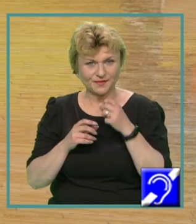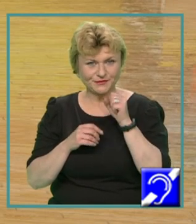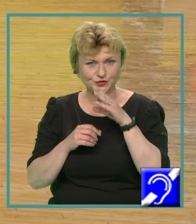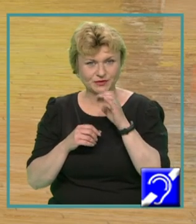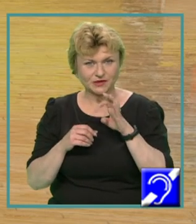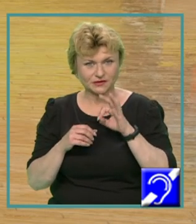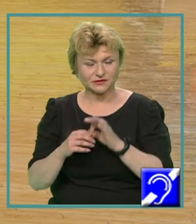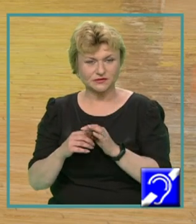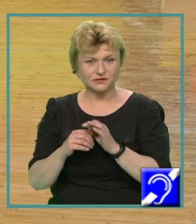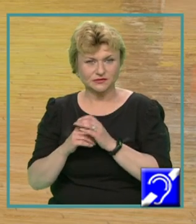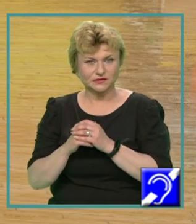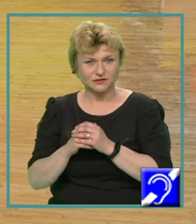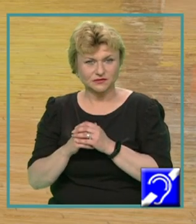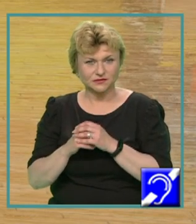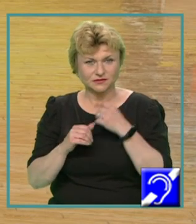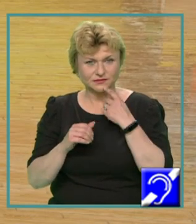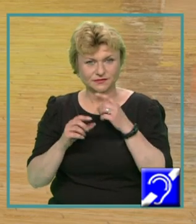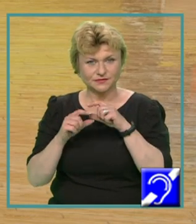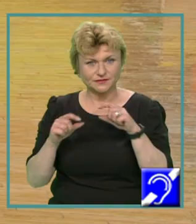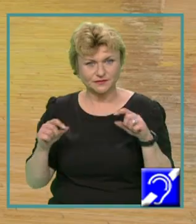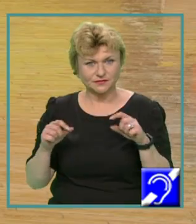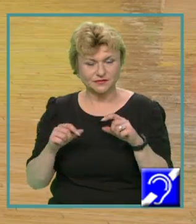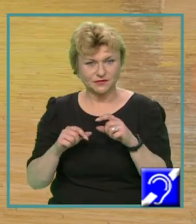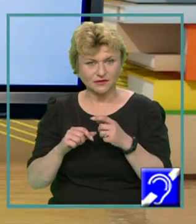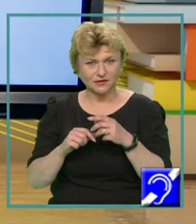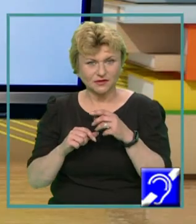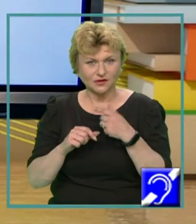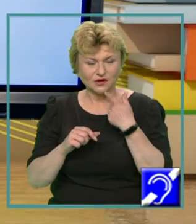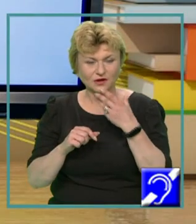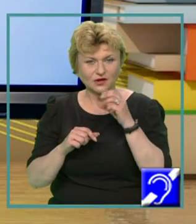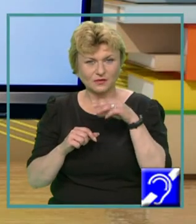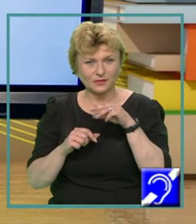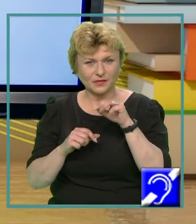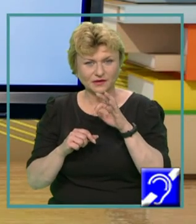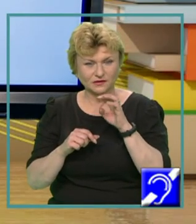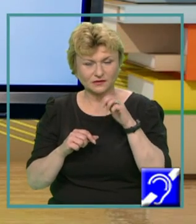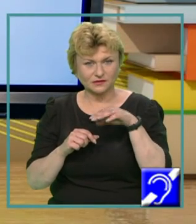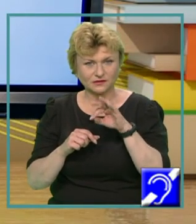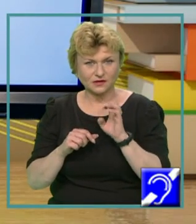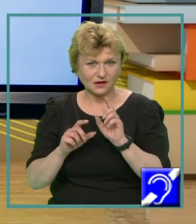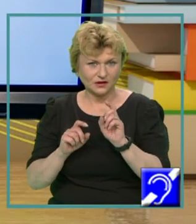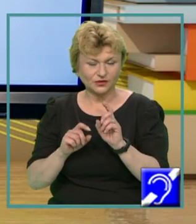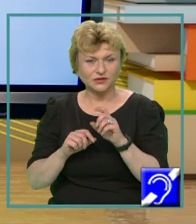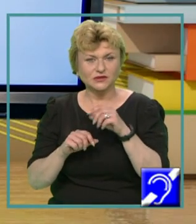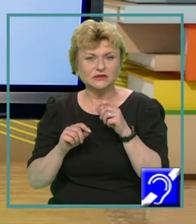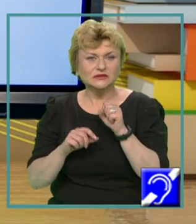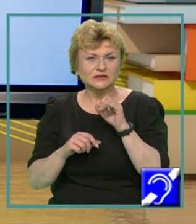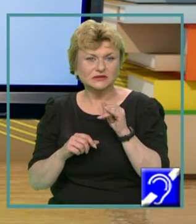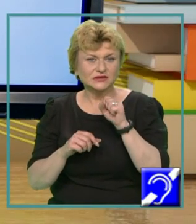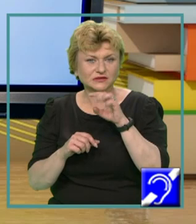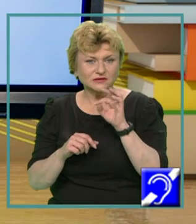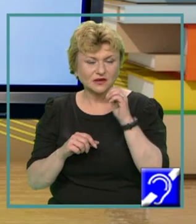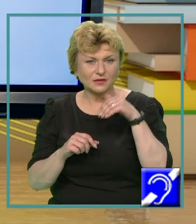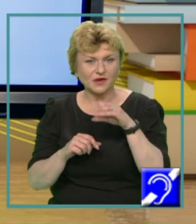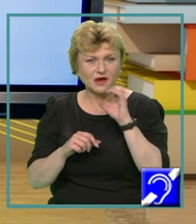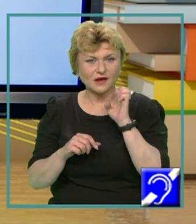lacunar. Gușa endemică, acromegalia, puncte-puncte sunt boli ale sistemului endocrin, am ales eu,